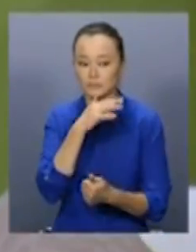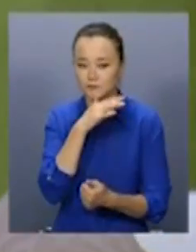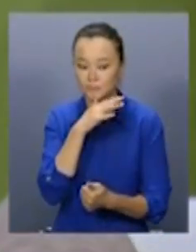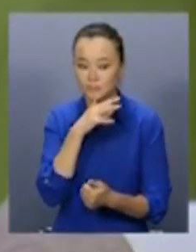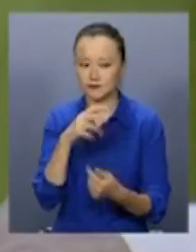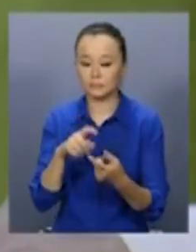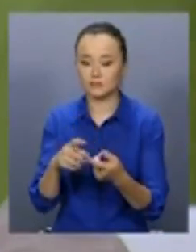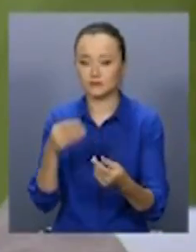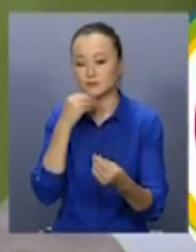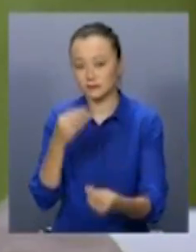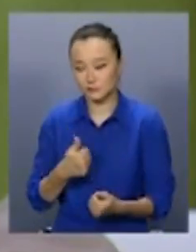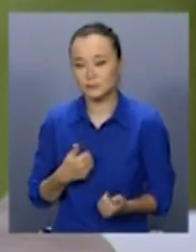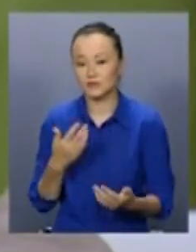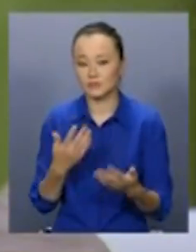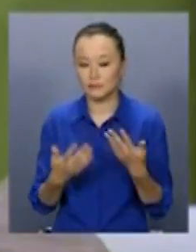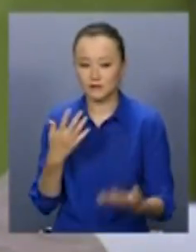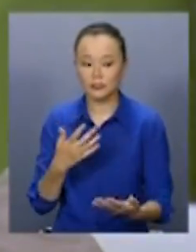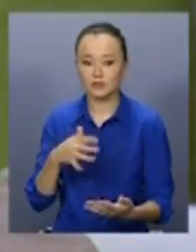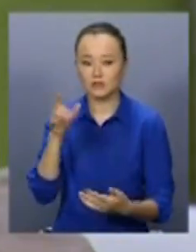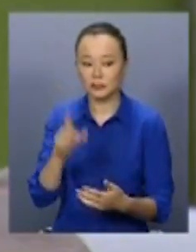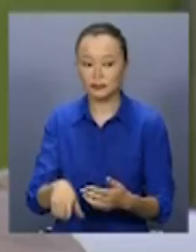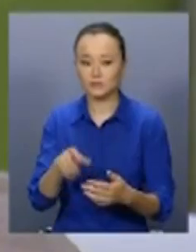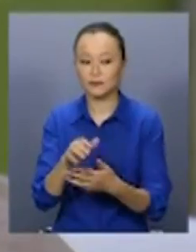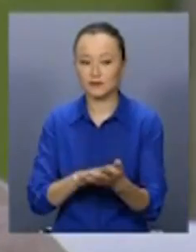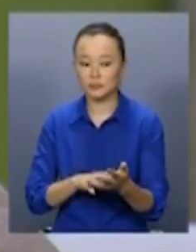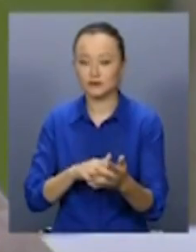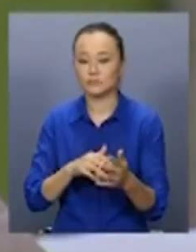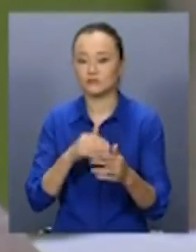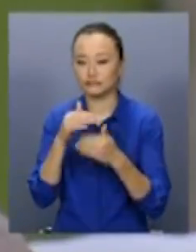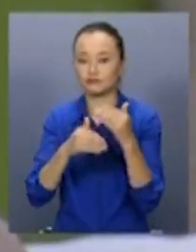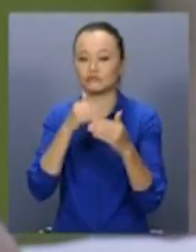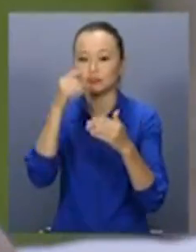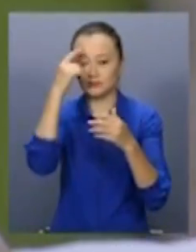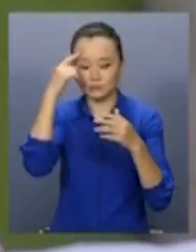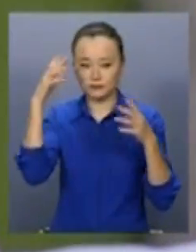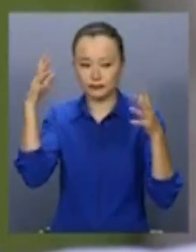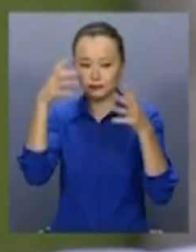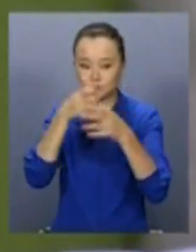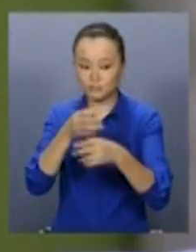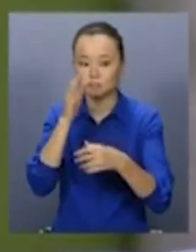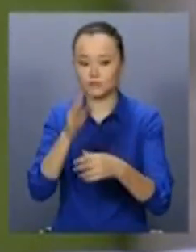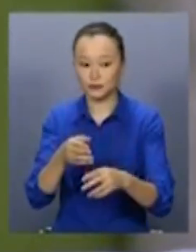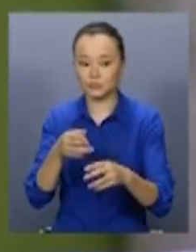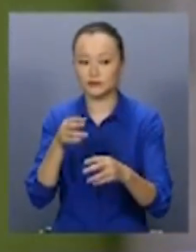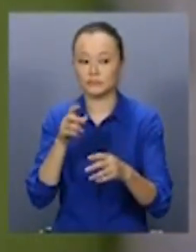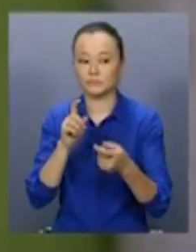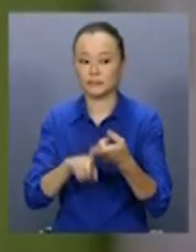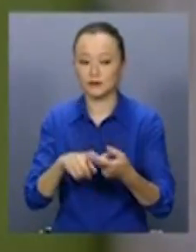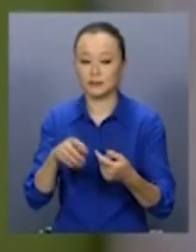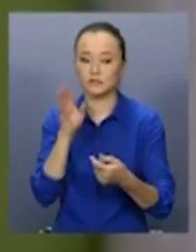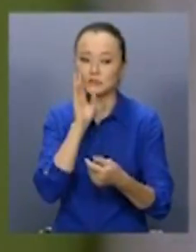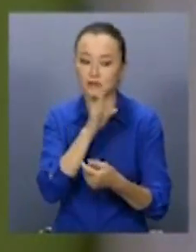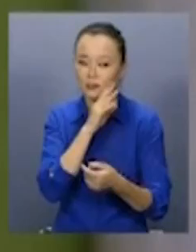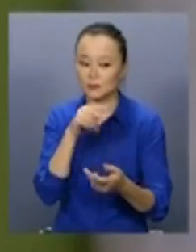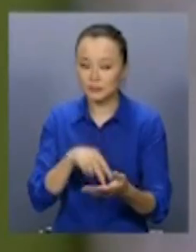еткен шығар. Адам енді өседі, кішкене ойын жинақтырады деген сияқты. Енді ана